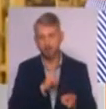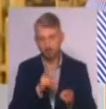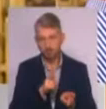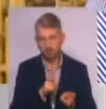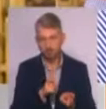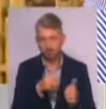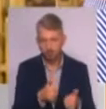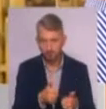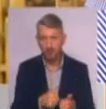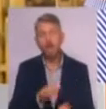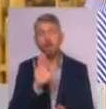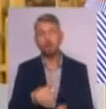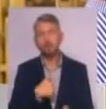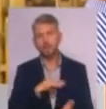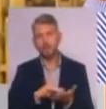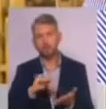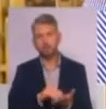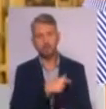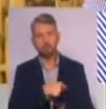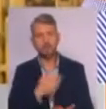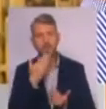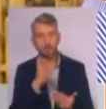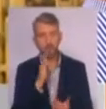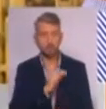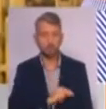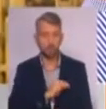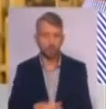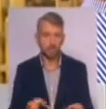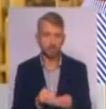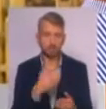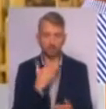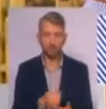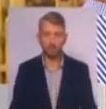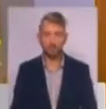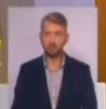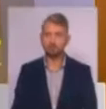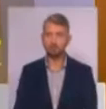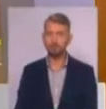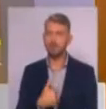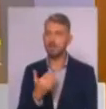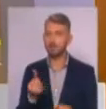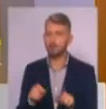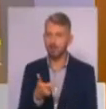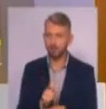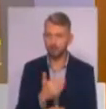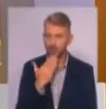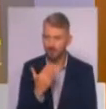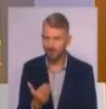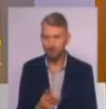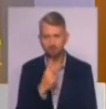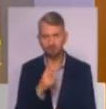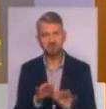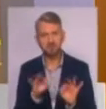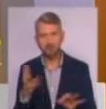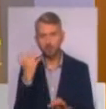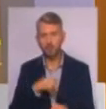Потім я напишу депутатське звернення і будемо працювати разом. Дякую. Так, пані Людмила, я вам також дуже дякую. От бачите, як прекрасно, коли